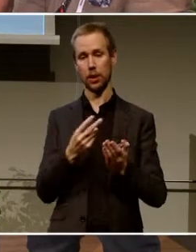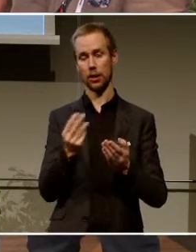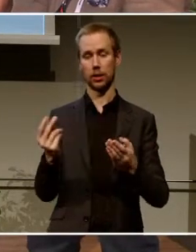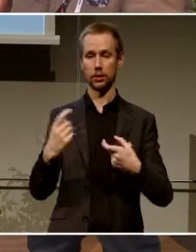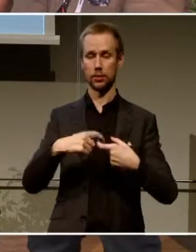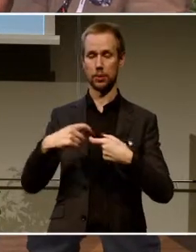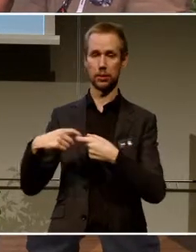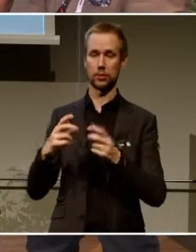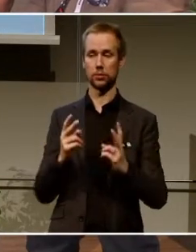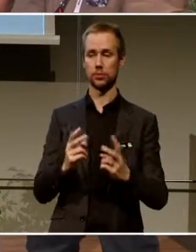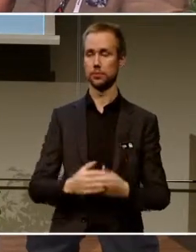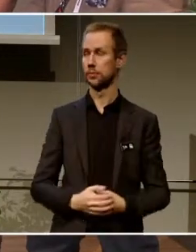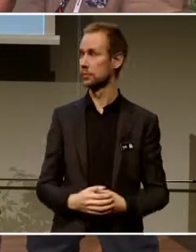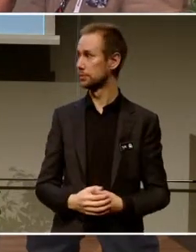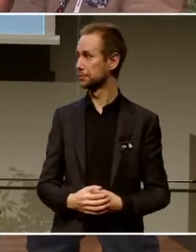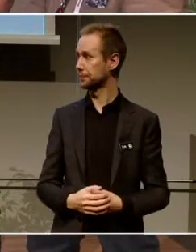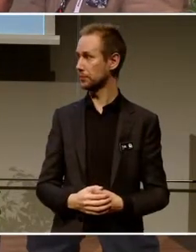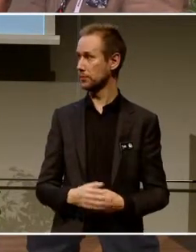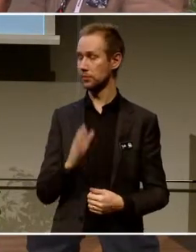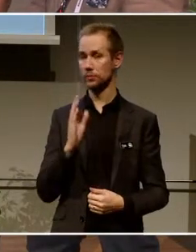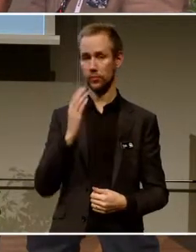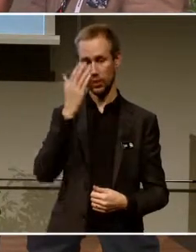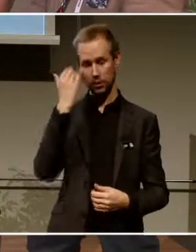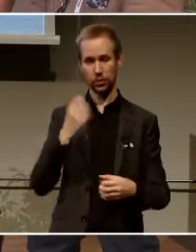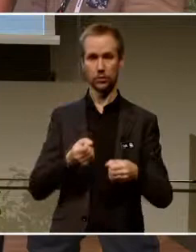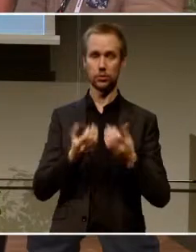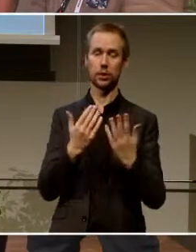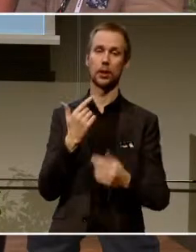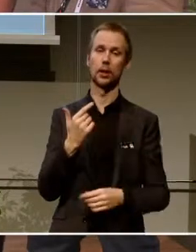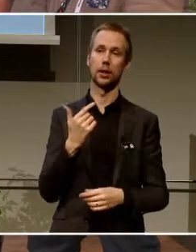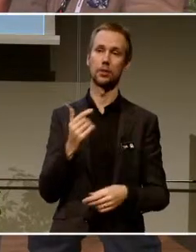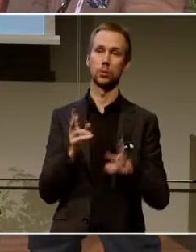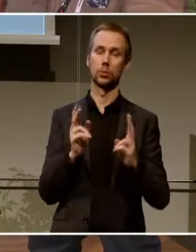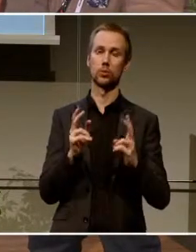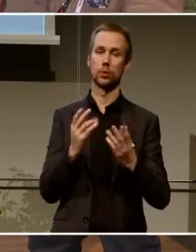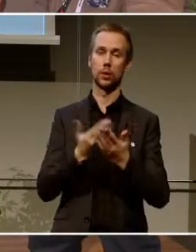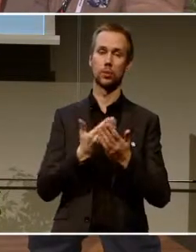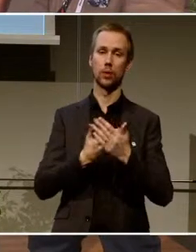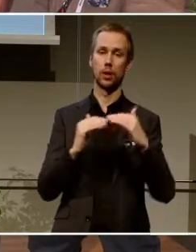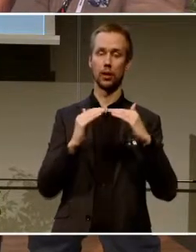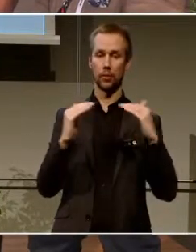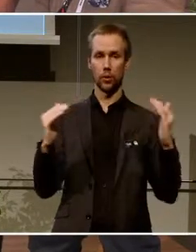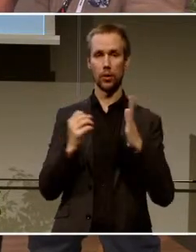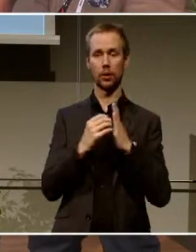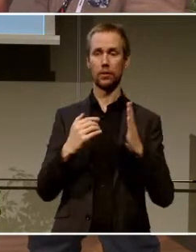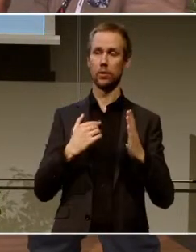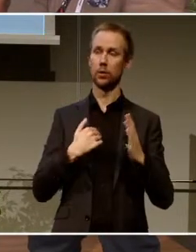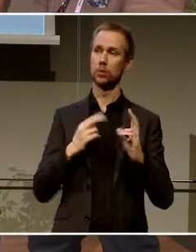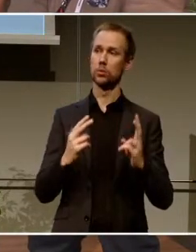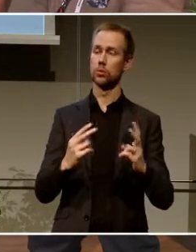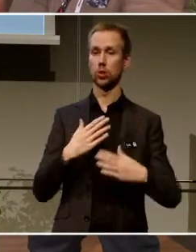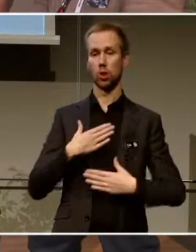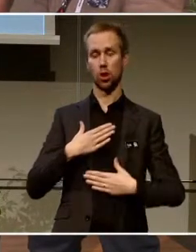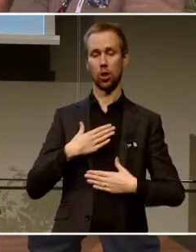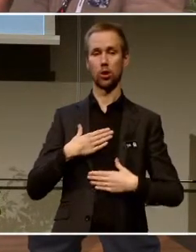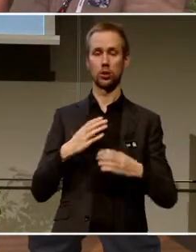till olika saker och så. Mm. Det går alltså att lösa. Men sen på nationell nivå så är det ju därför jag är så tacksam för den här samverkansledningen.